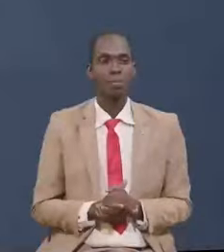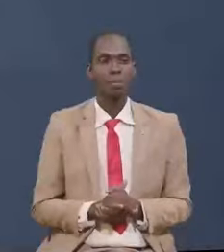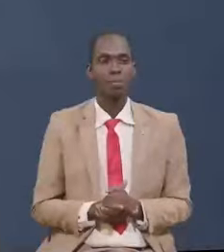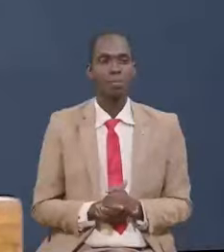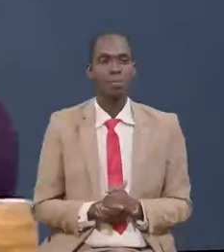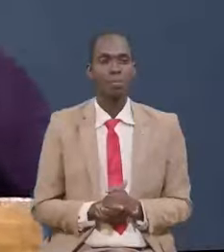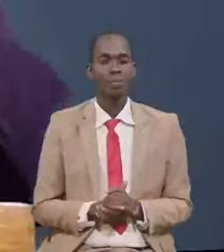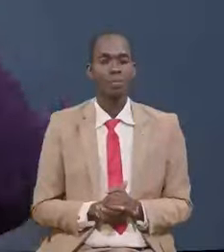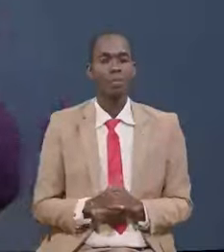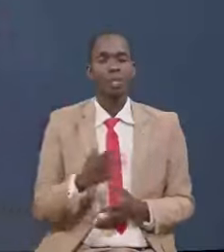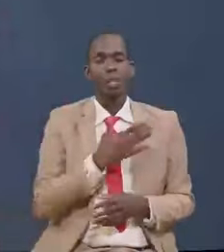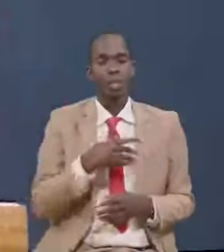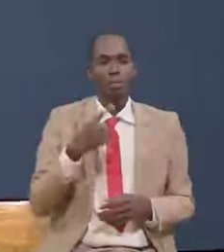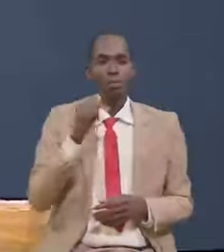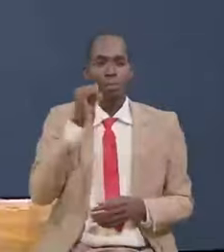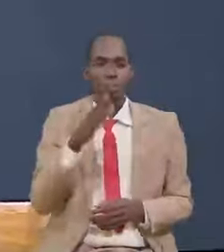Et la femme dit,